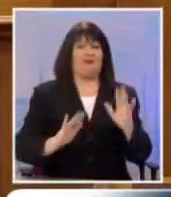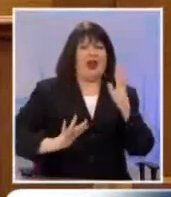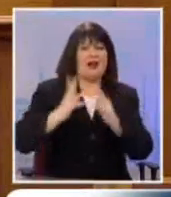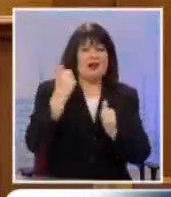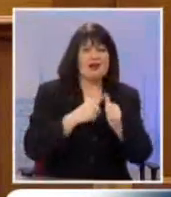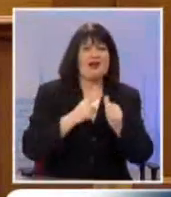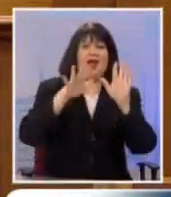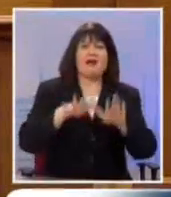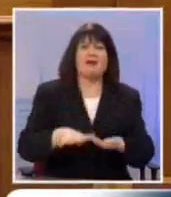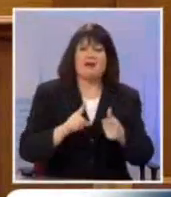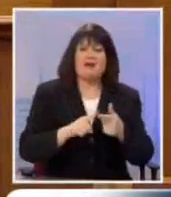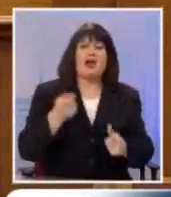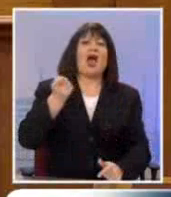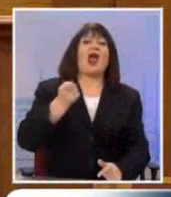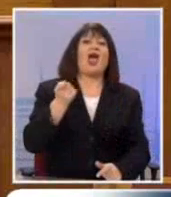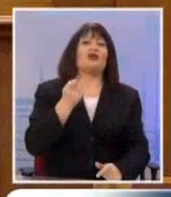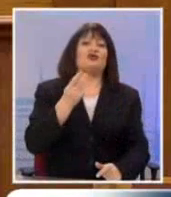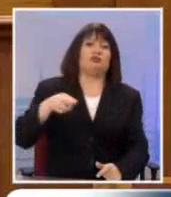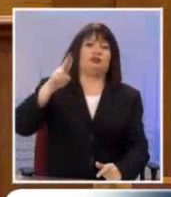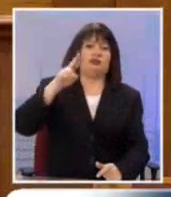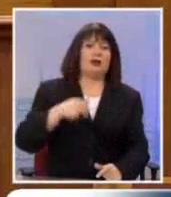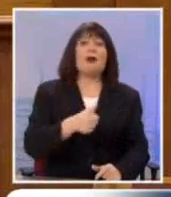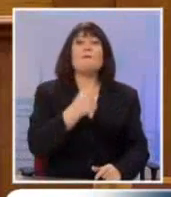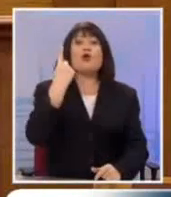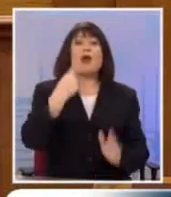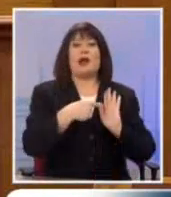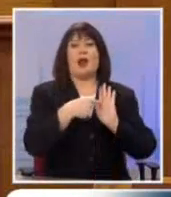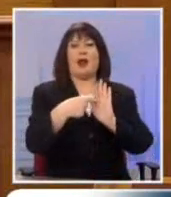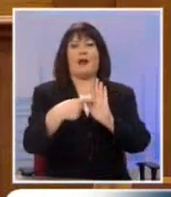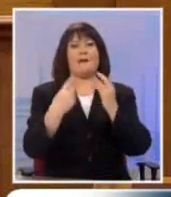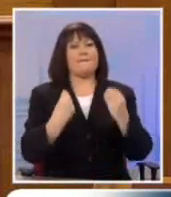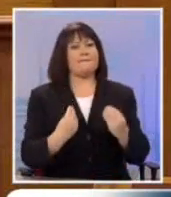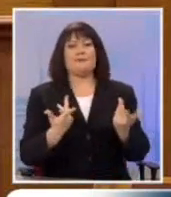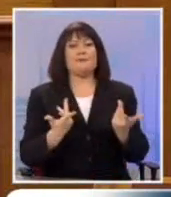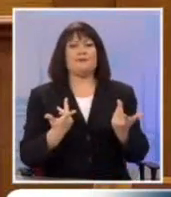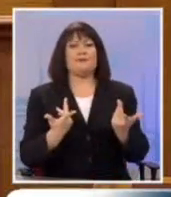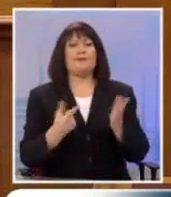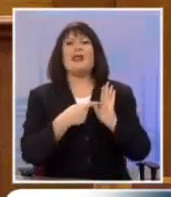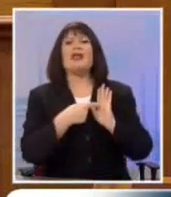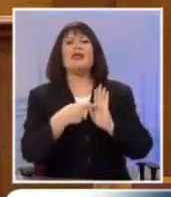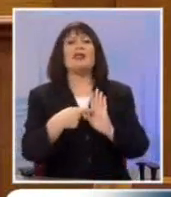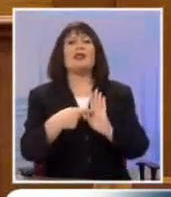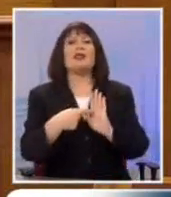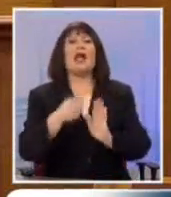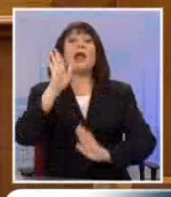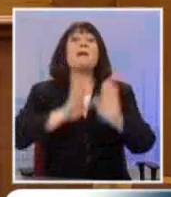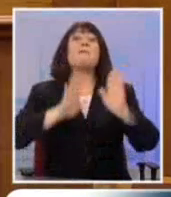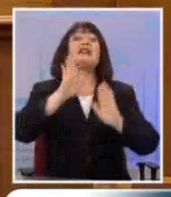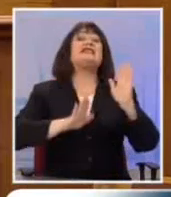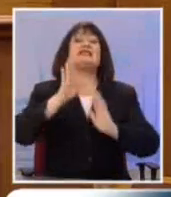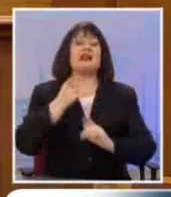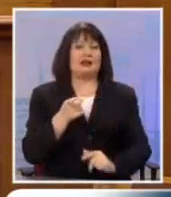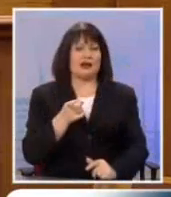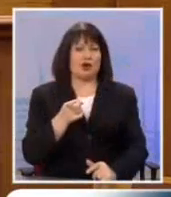ανάπτυξη, για την ανεργία, για το χρέος. Μόνο ένας δείκτης πάει καλά. Και αυτός ο δείκτης είναι ο δείκτης στα χρηματιστήρια.